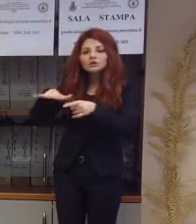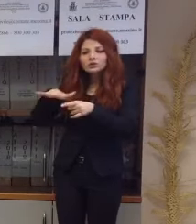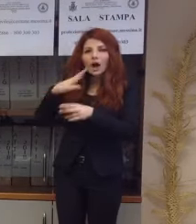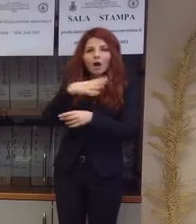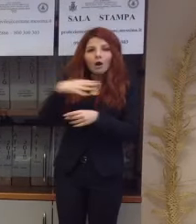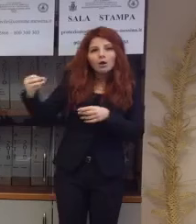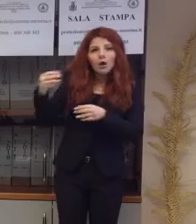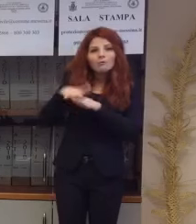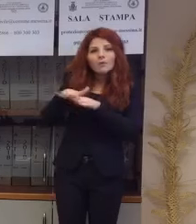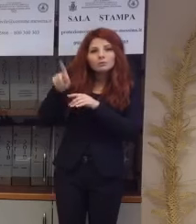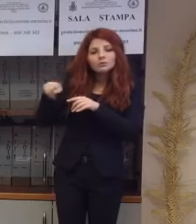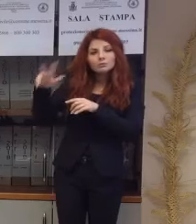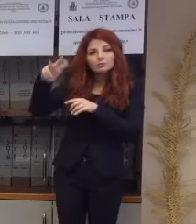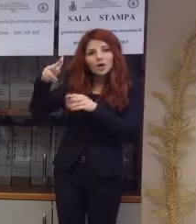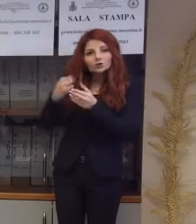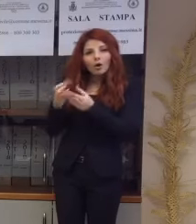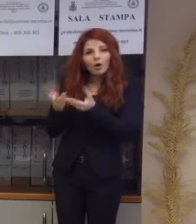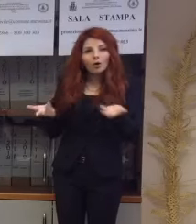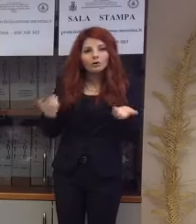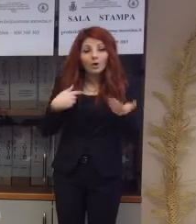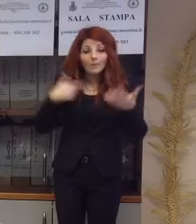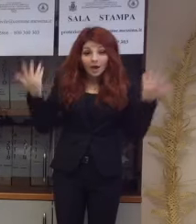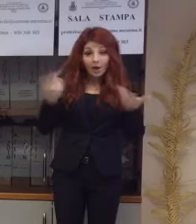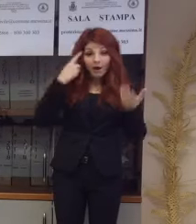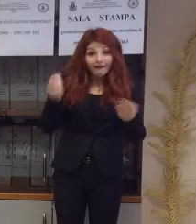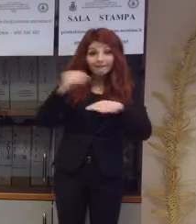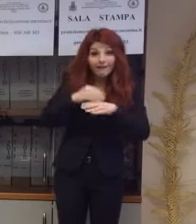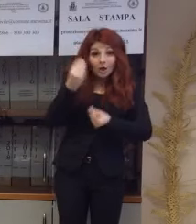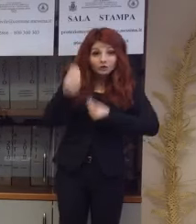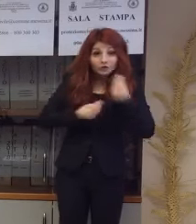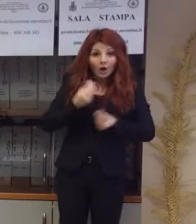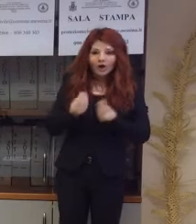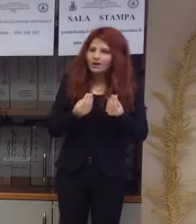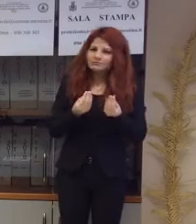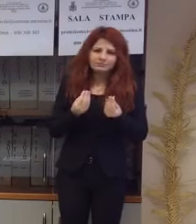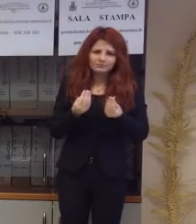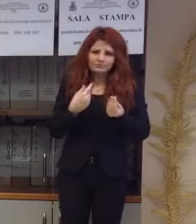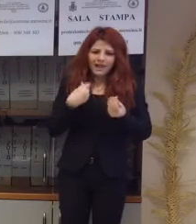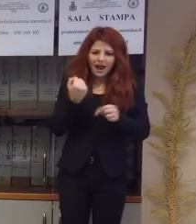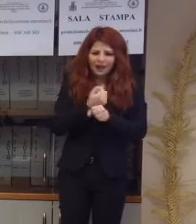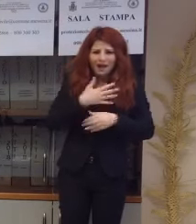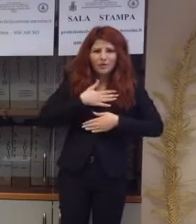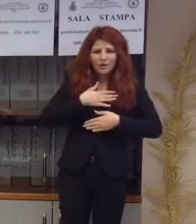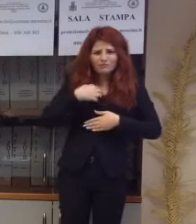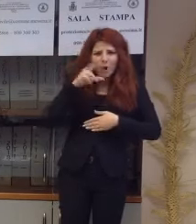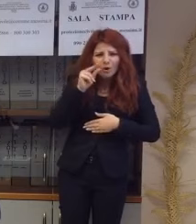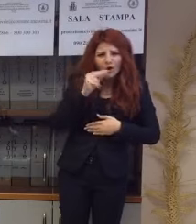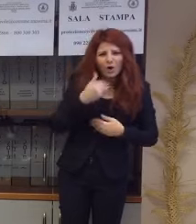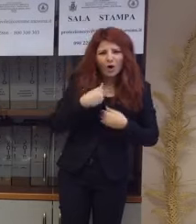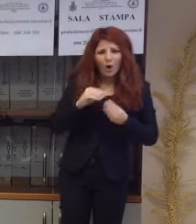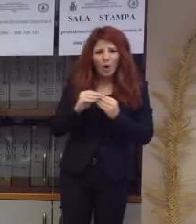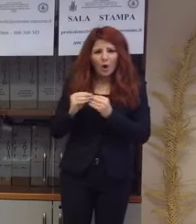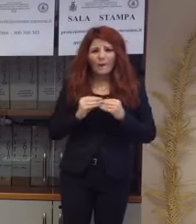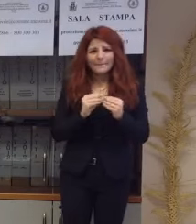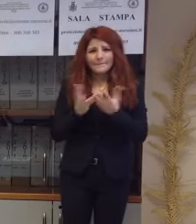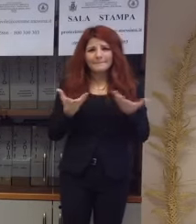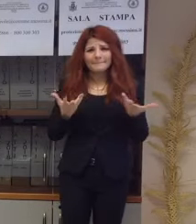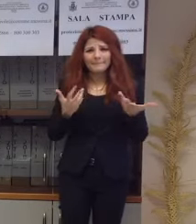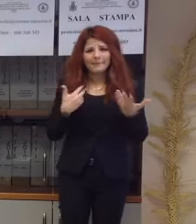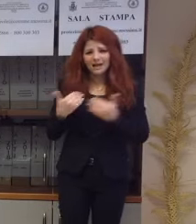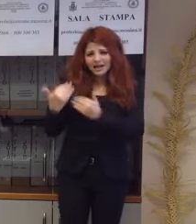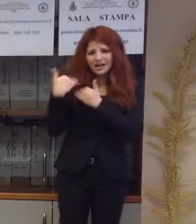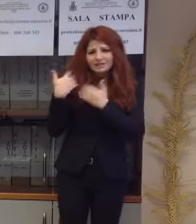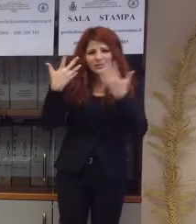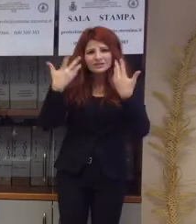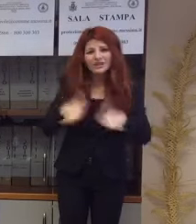lo conosco e l'ho dimostrato sul campo, prendendomi le mie responsabilità e mettendoci la faccia, come faccio